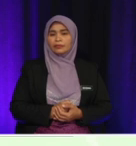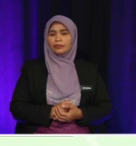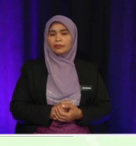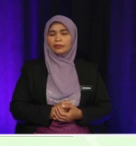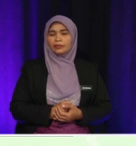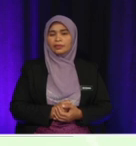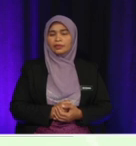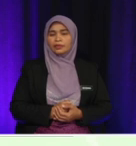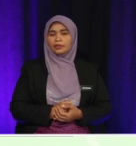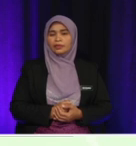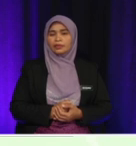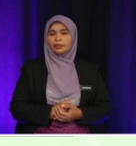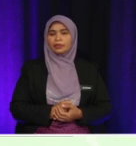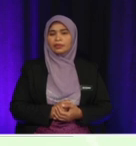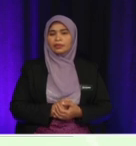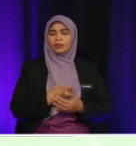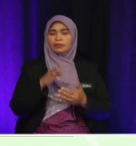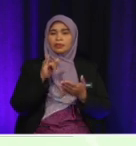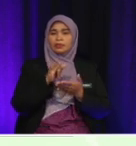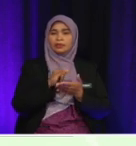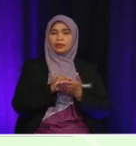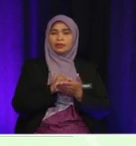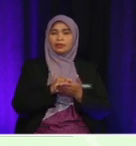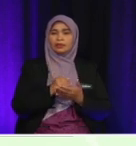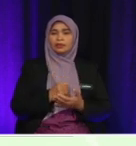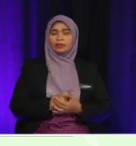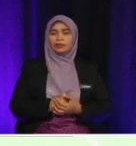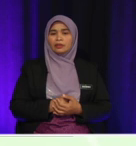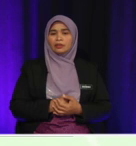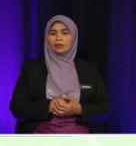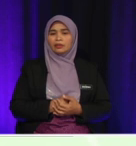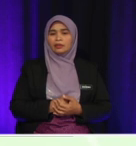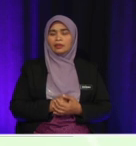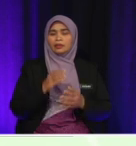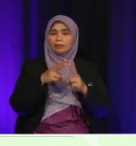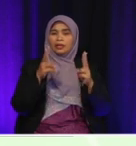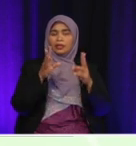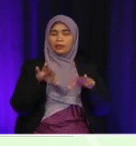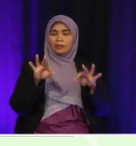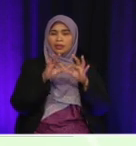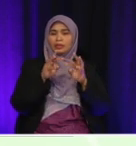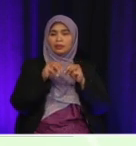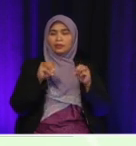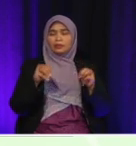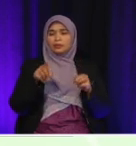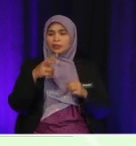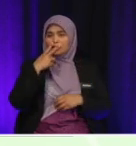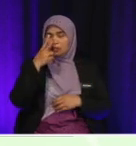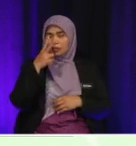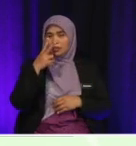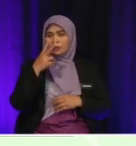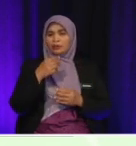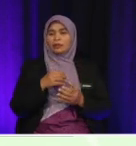berbunyi begitu kemudian dinyatakan inialah Matan hadisnya dan yang paling penting murid-murid kena perhatikan kenyataan